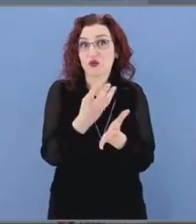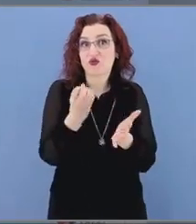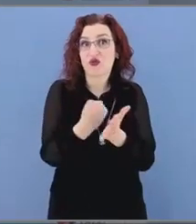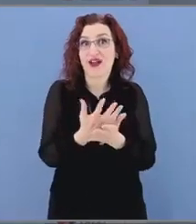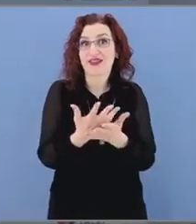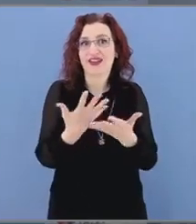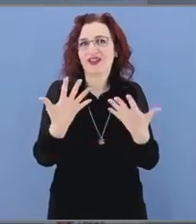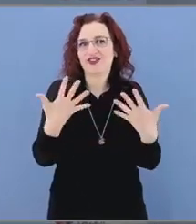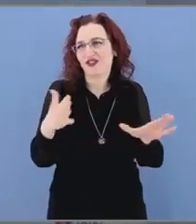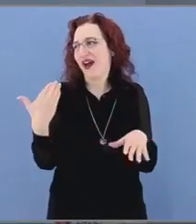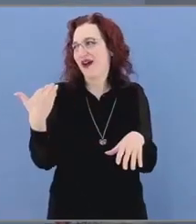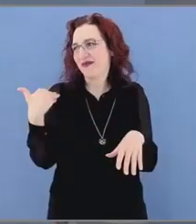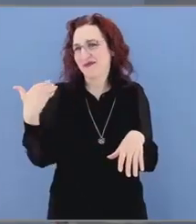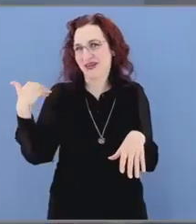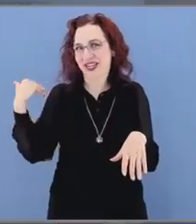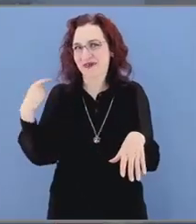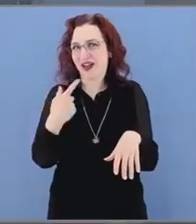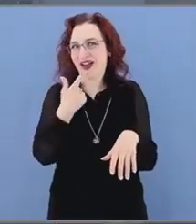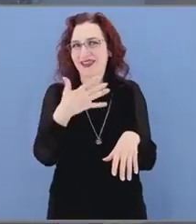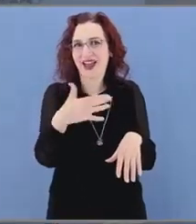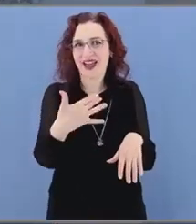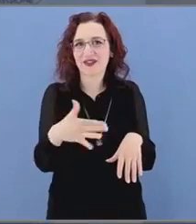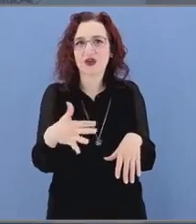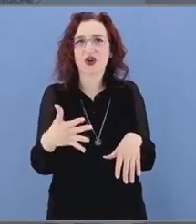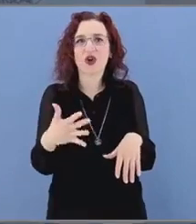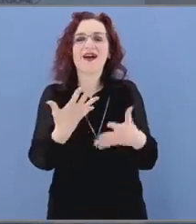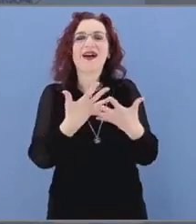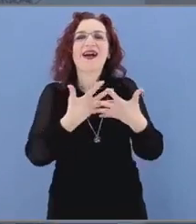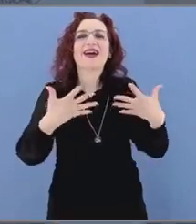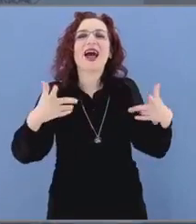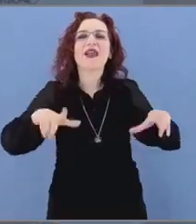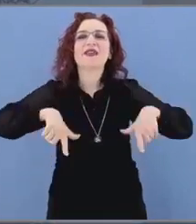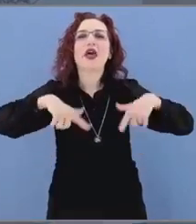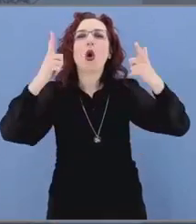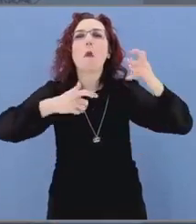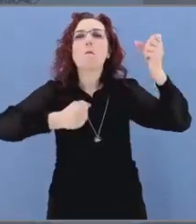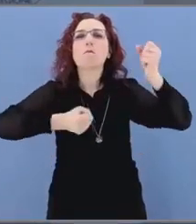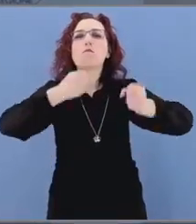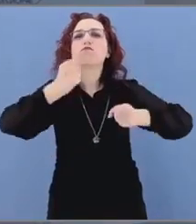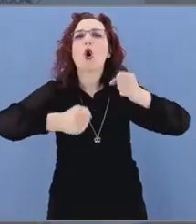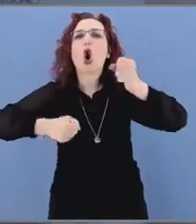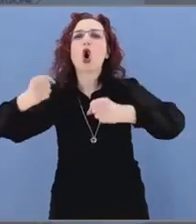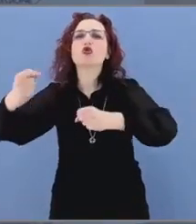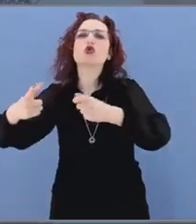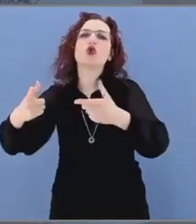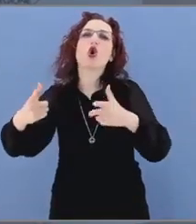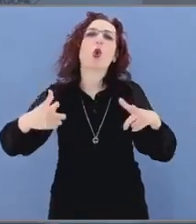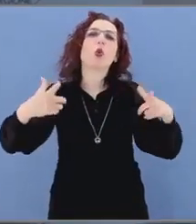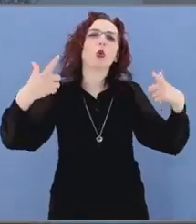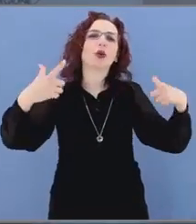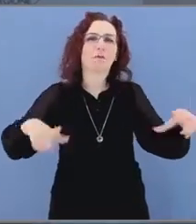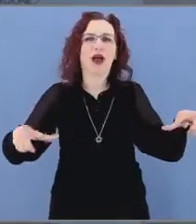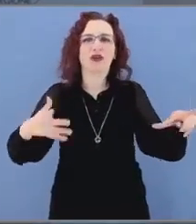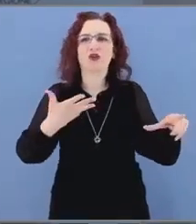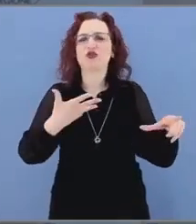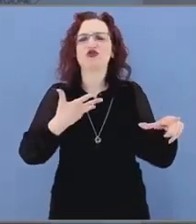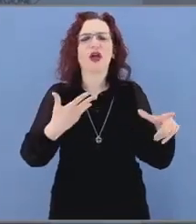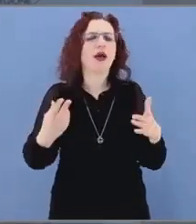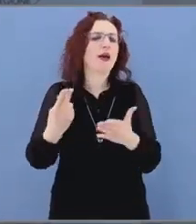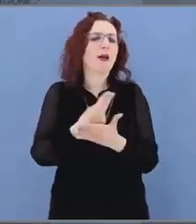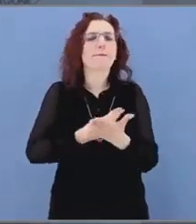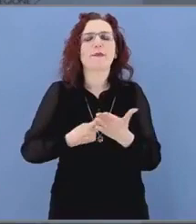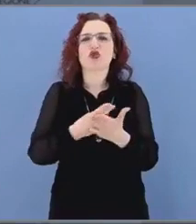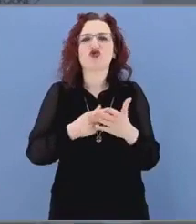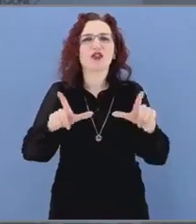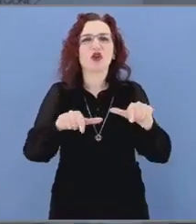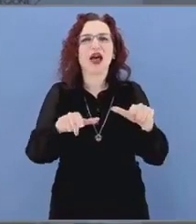prima, il grande bosco urbano. Noi abbiamo un grande progetto nel Lazio, il progetto Ossigeno. Stiamo piantando 6